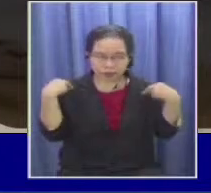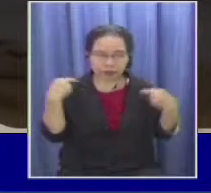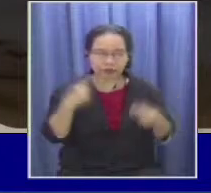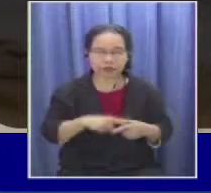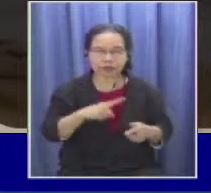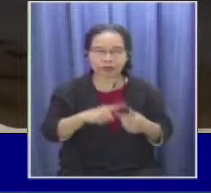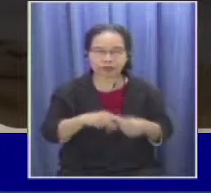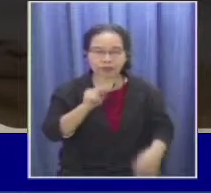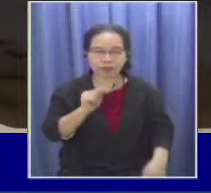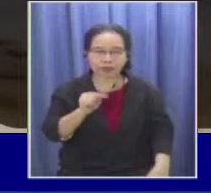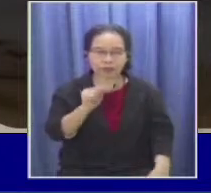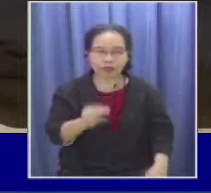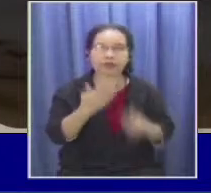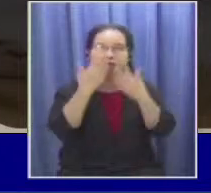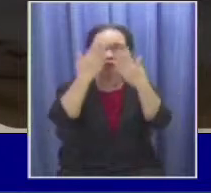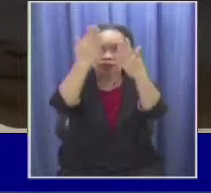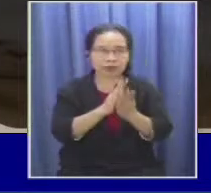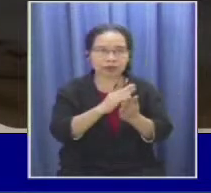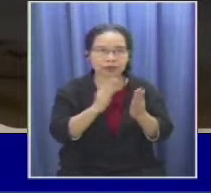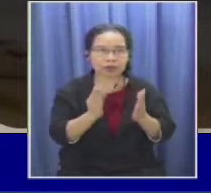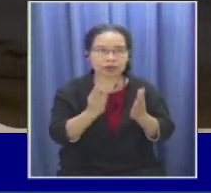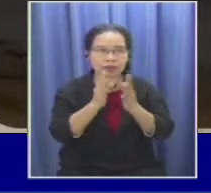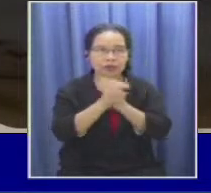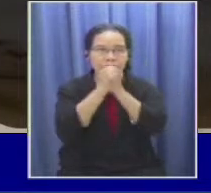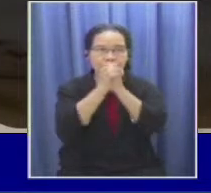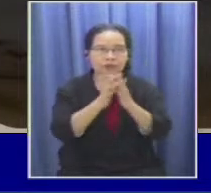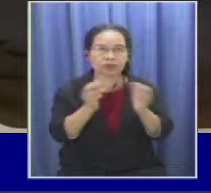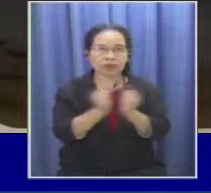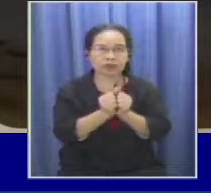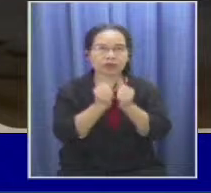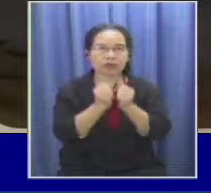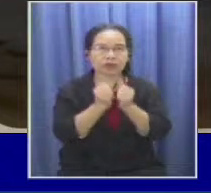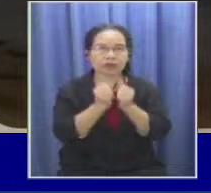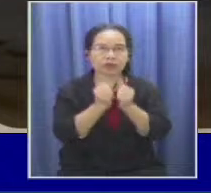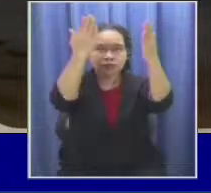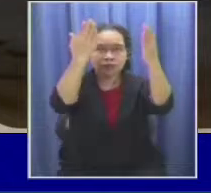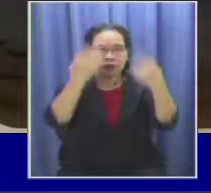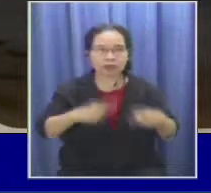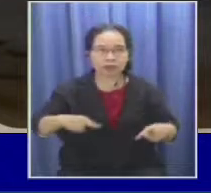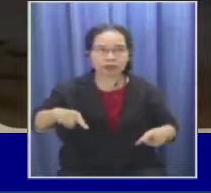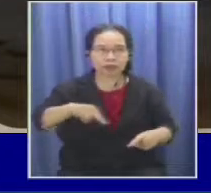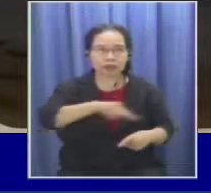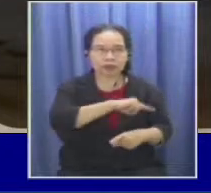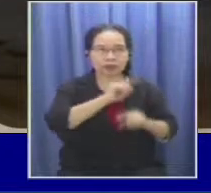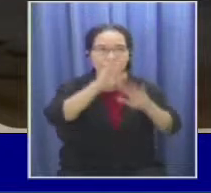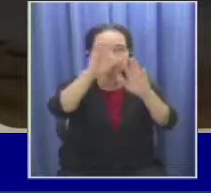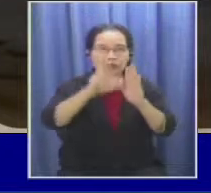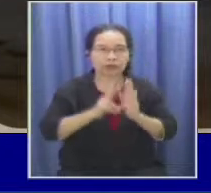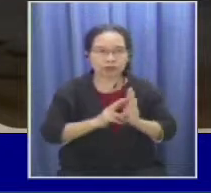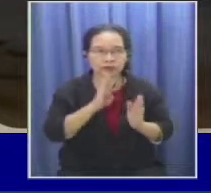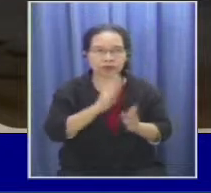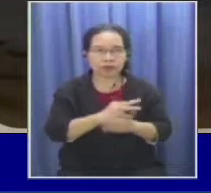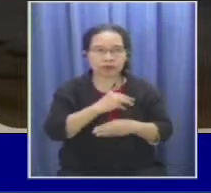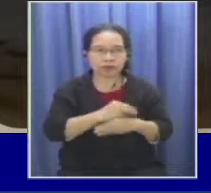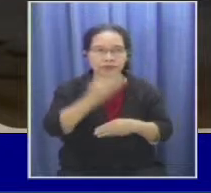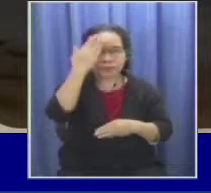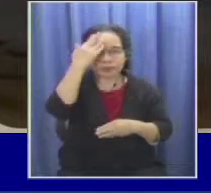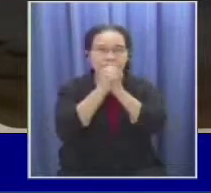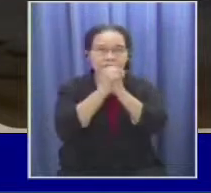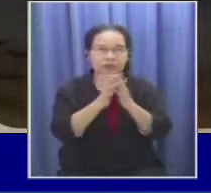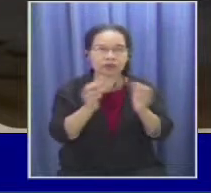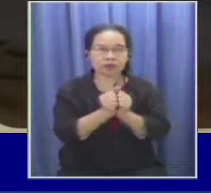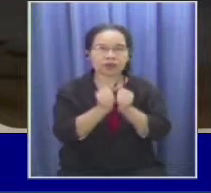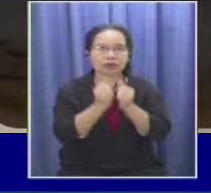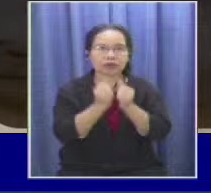wensa bɛka enti wobɛdi kan kora daase adi kan arontina Filipifo wɔn nwoma nim na sɛ mpaebɔ